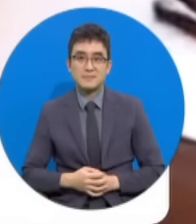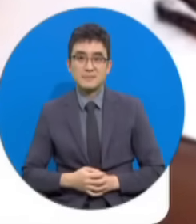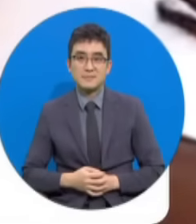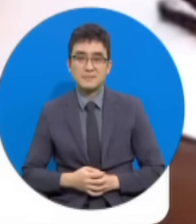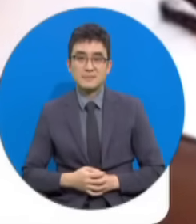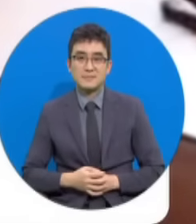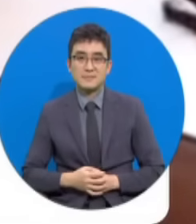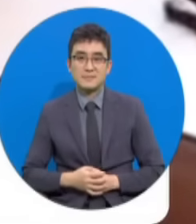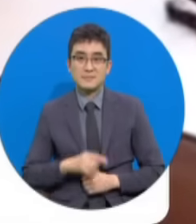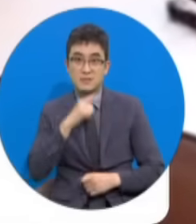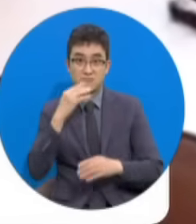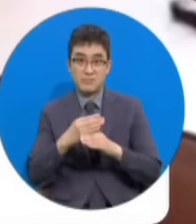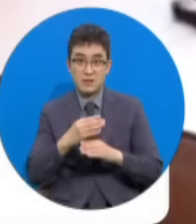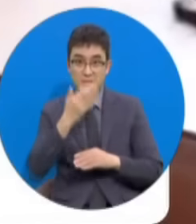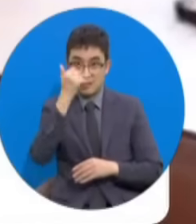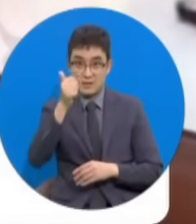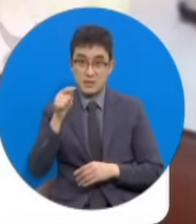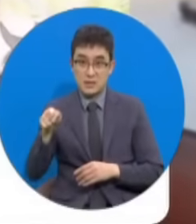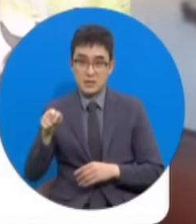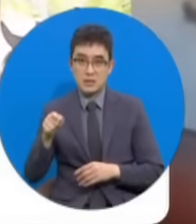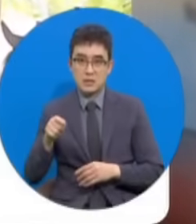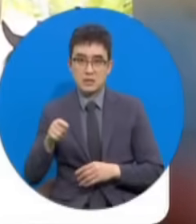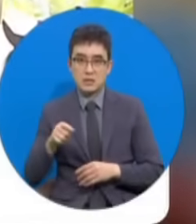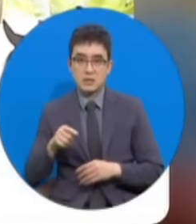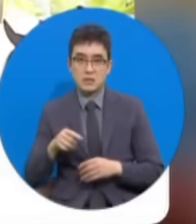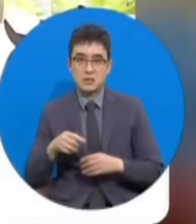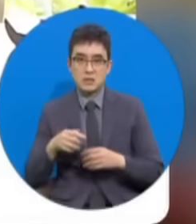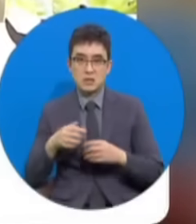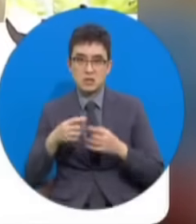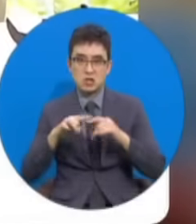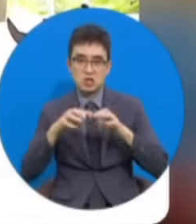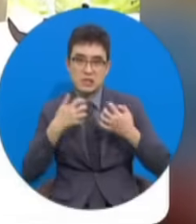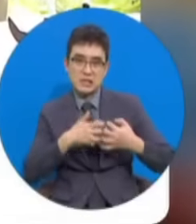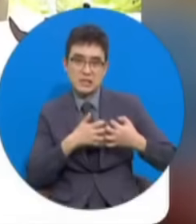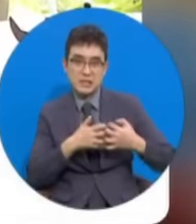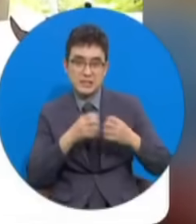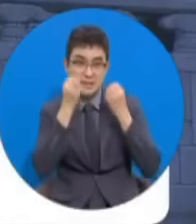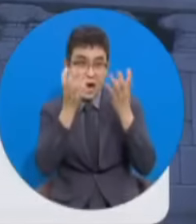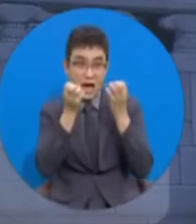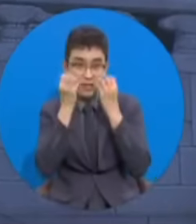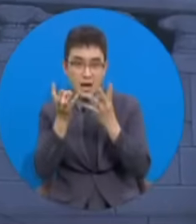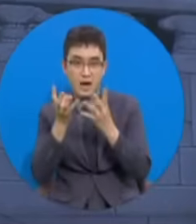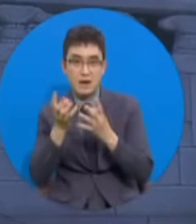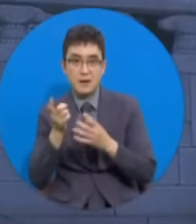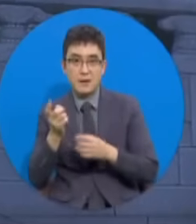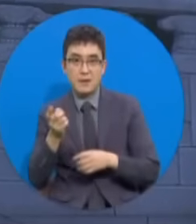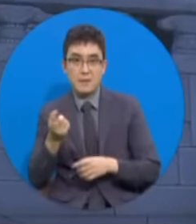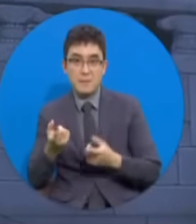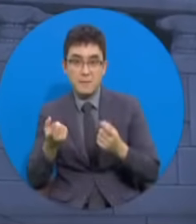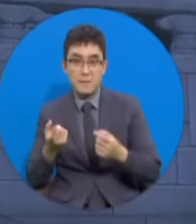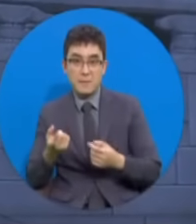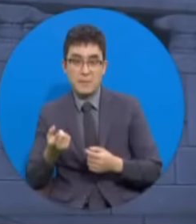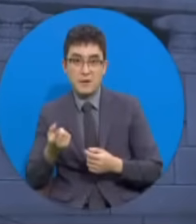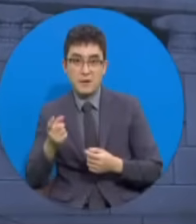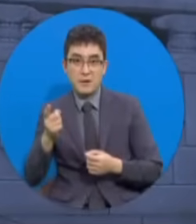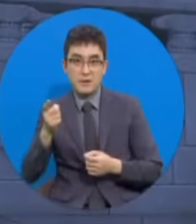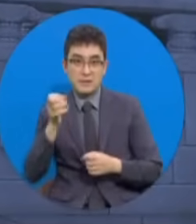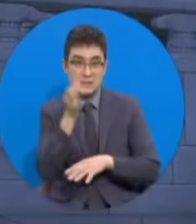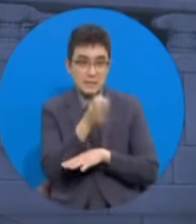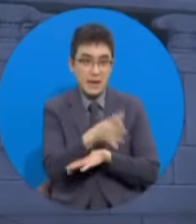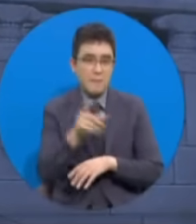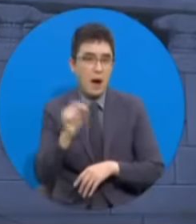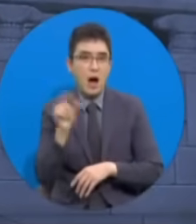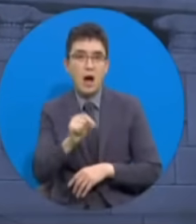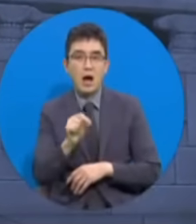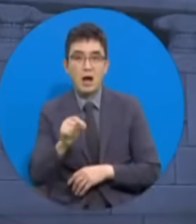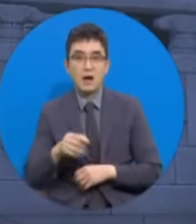굉장히 얼리 어댑터다, 김정은이. 그렇습니다. 이런 분석도 있어요. 예. 전자기기가 신형이 나오면 좀 빨리 그걸 쓰고 싶어하는 얼리 어댑터다. 뭐